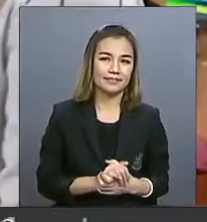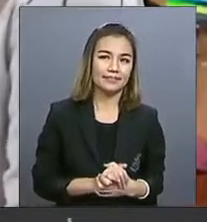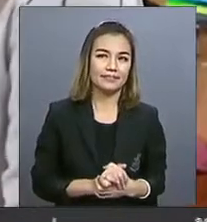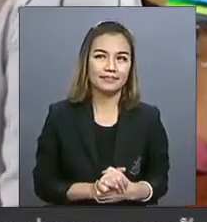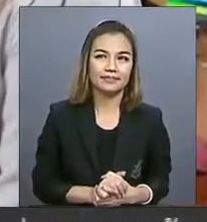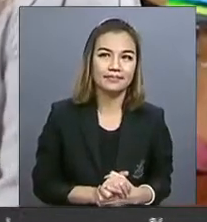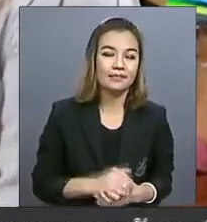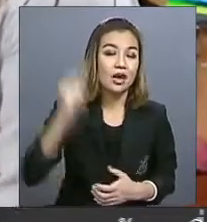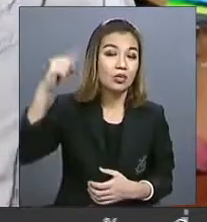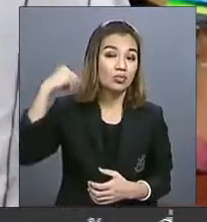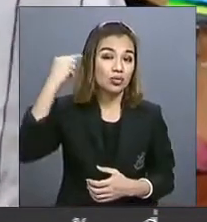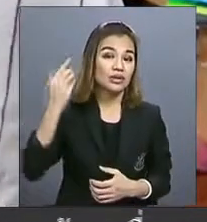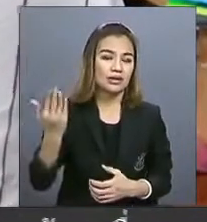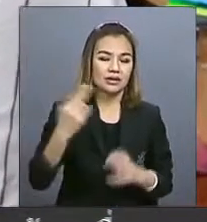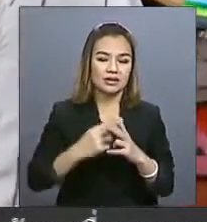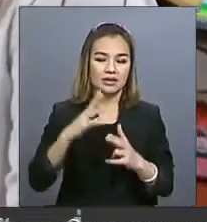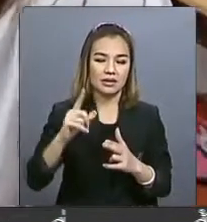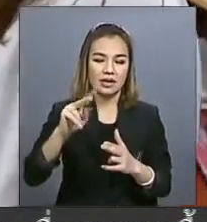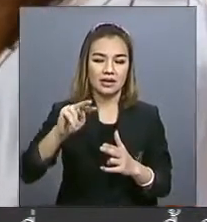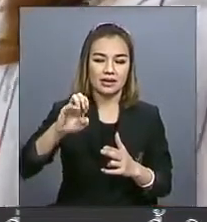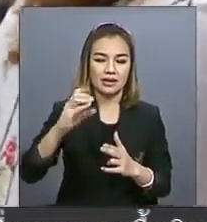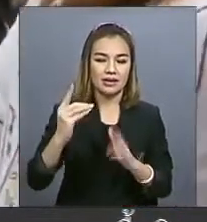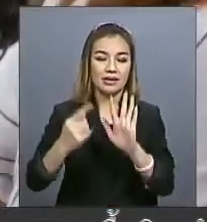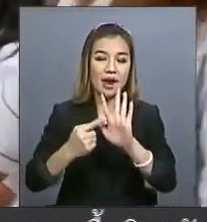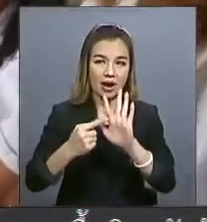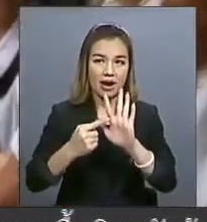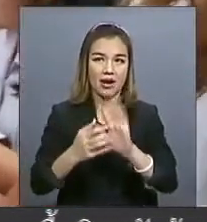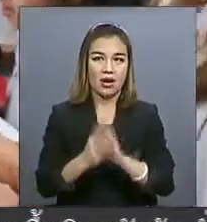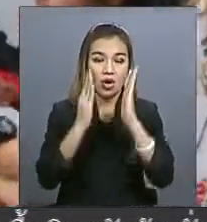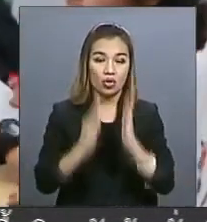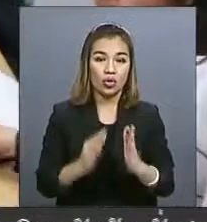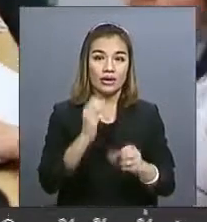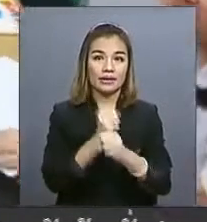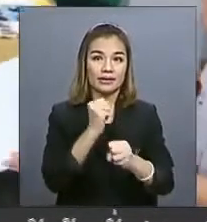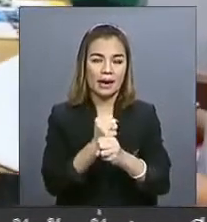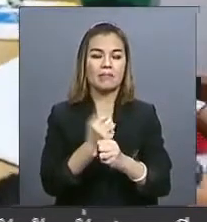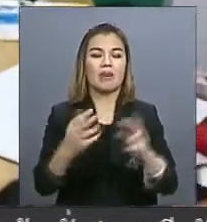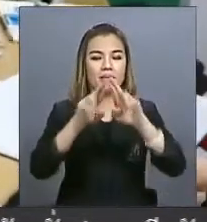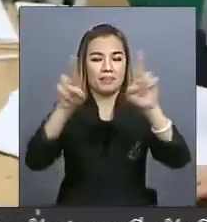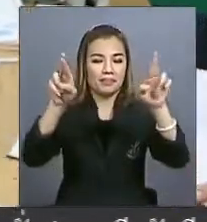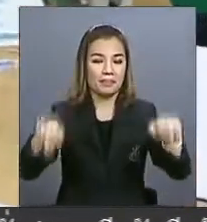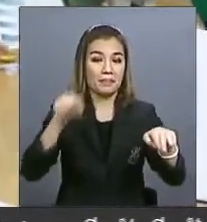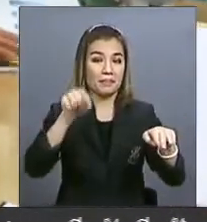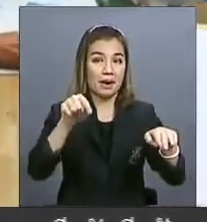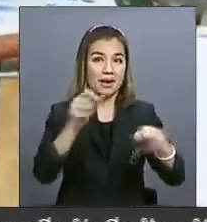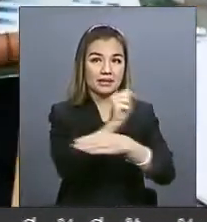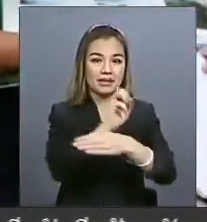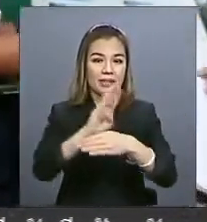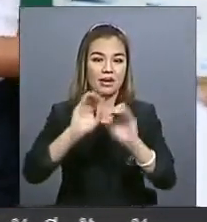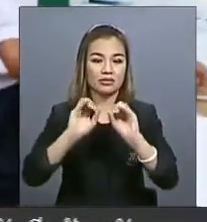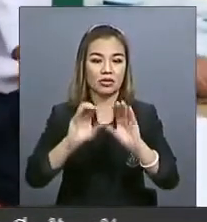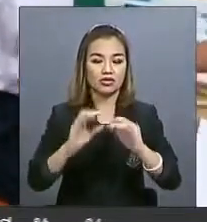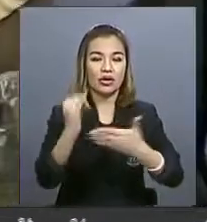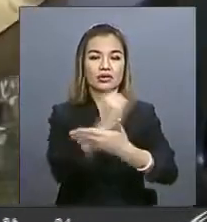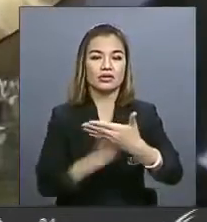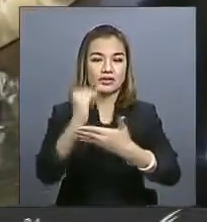นางสาวชนิดาราชานาหรือครูโฟเจ้าของโฟสตูดิโอสถาบันสอนศิลปะในจังหวัด